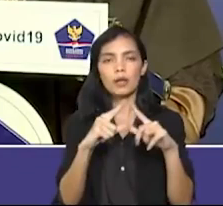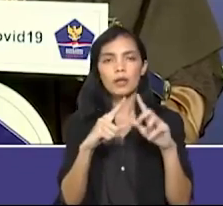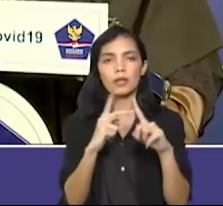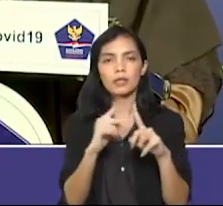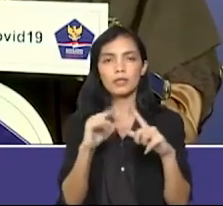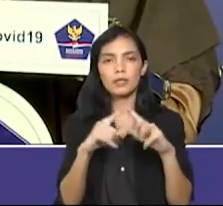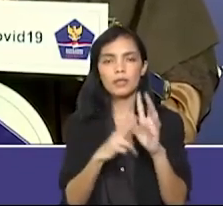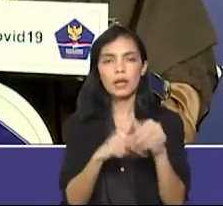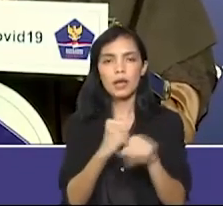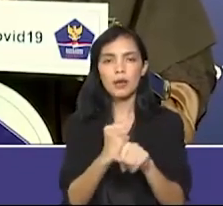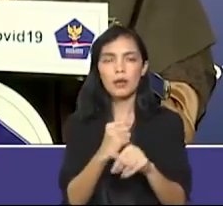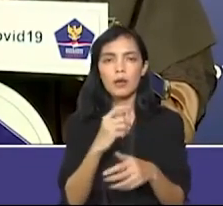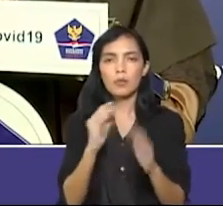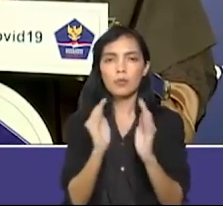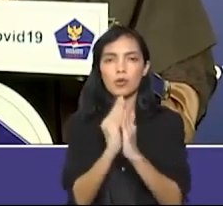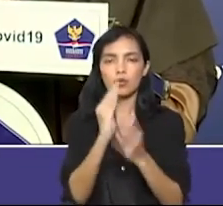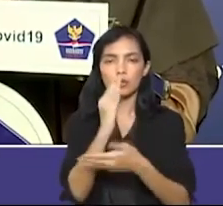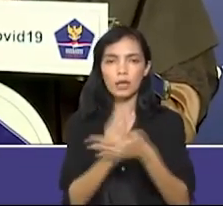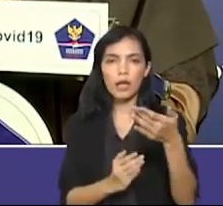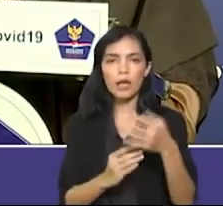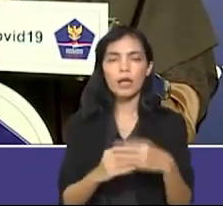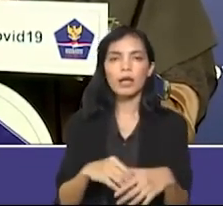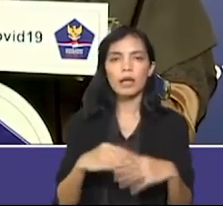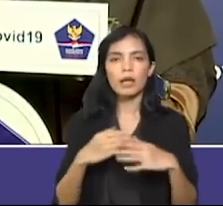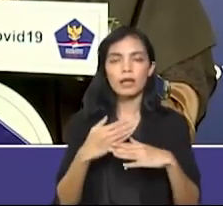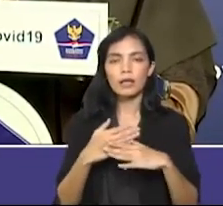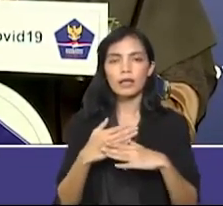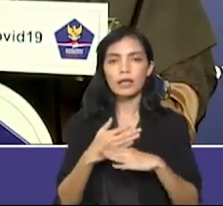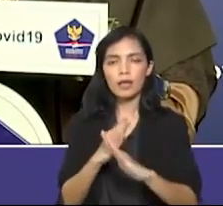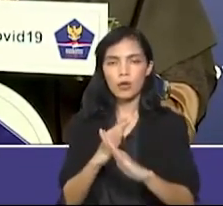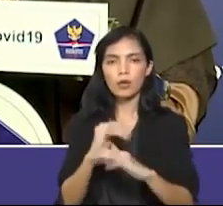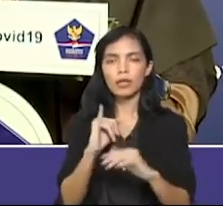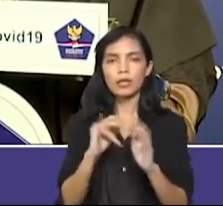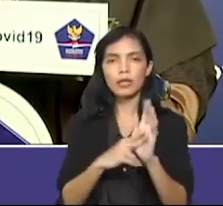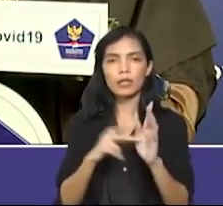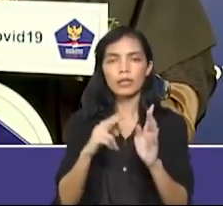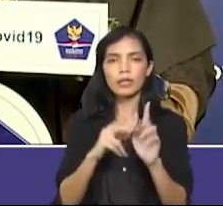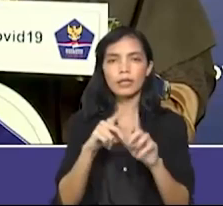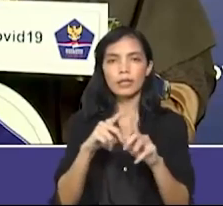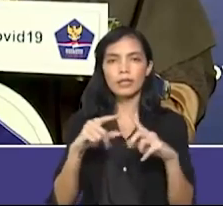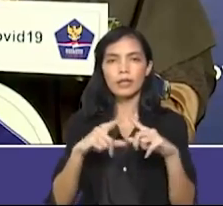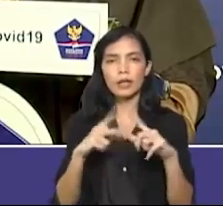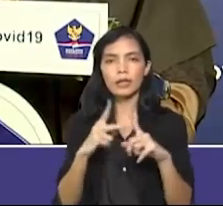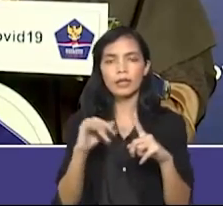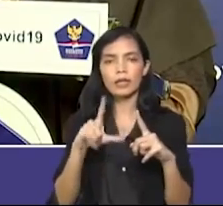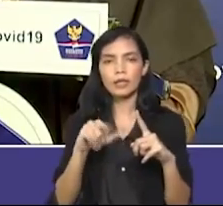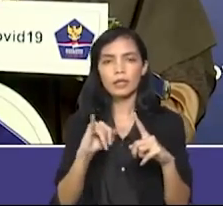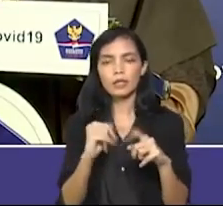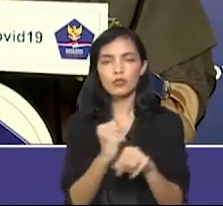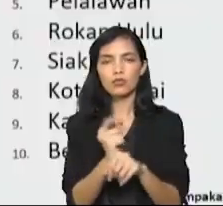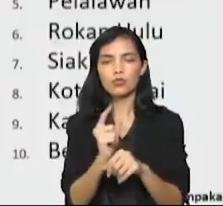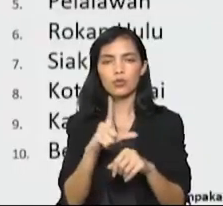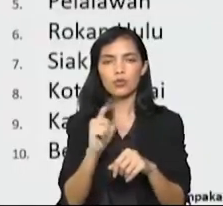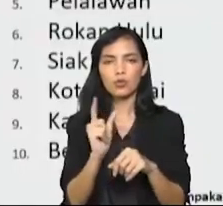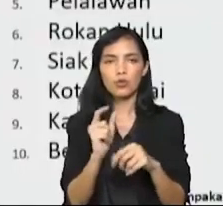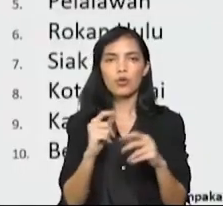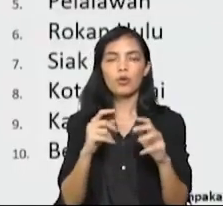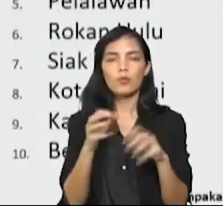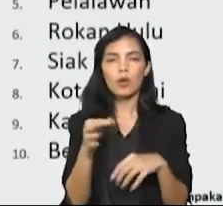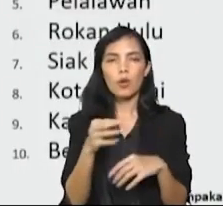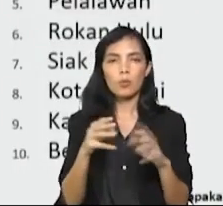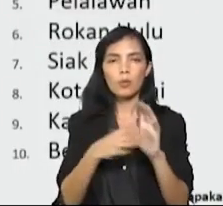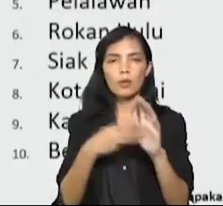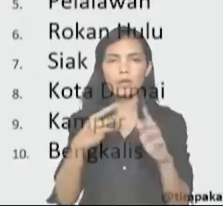Tengah provinsi Riau Indragiri Hulu Indragiri Hilir Kepulauan Meranti kota